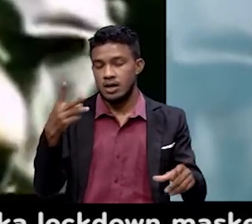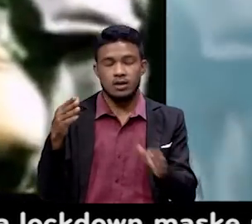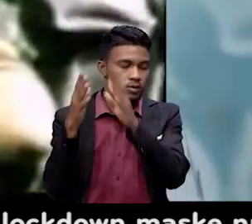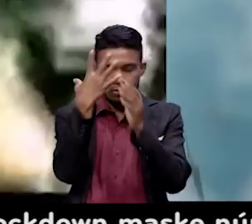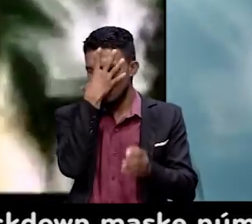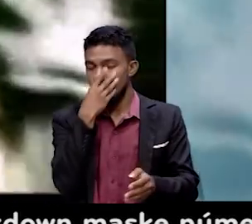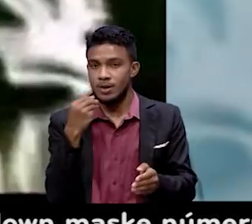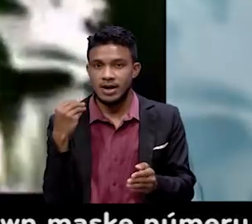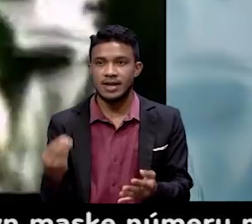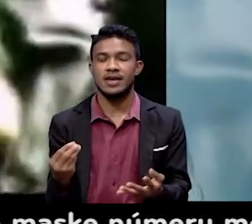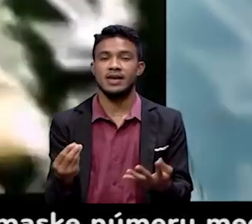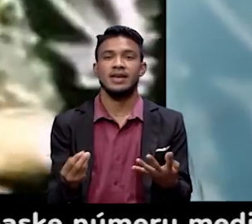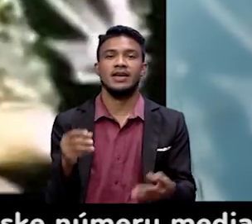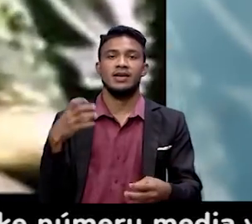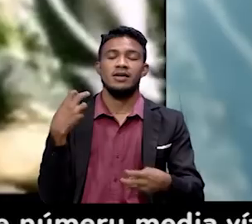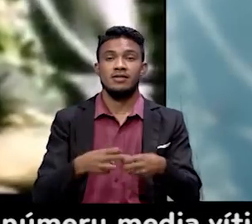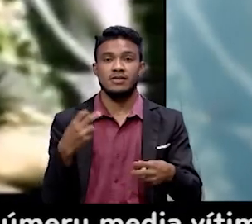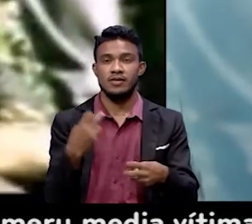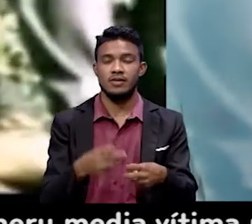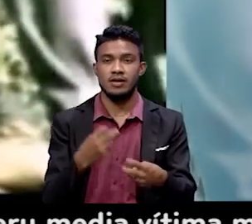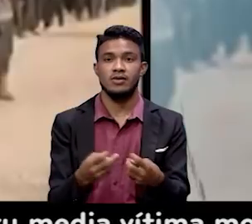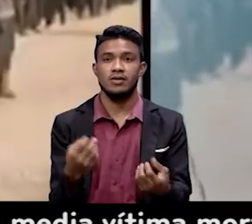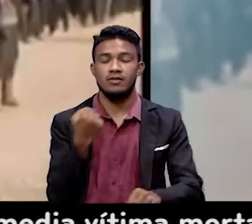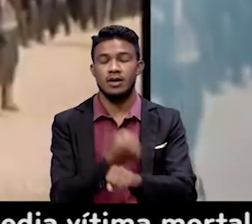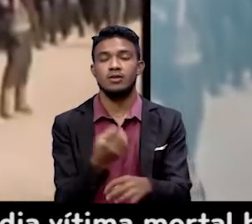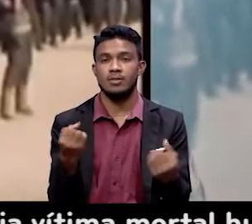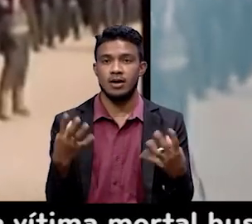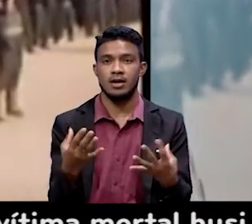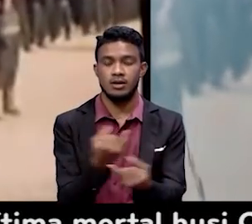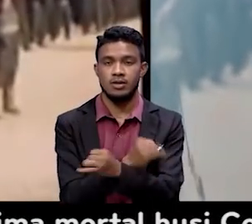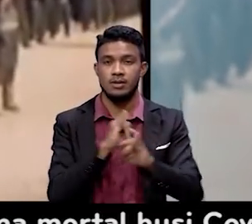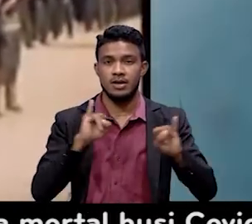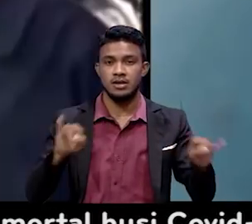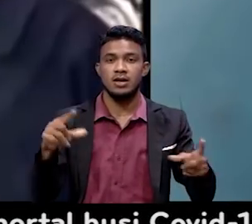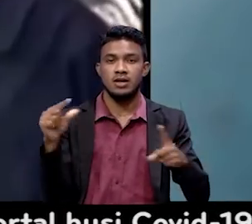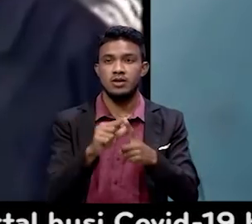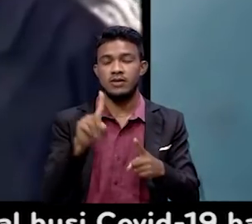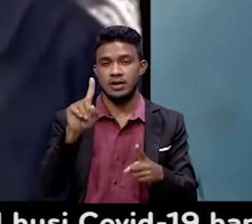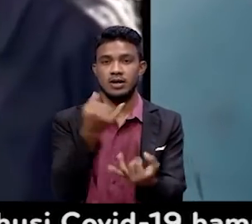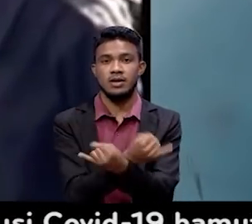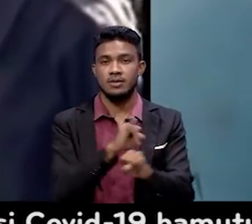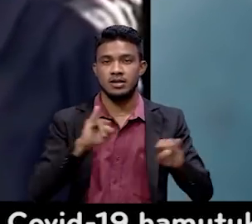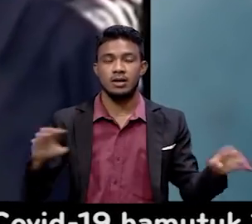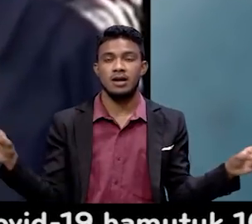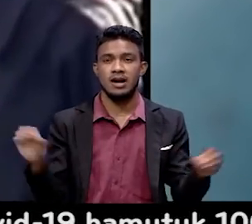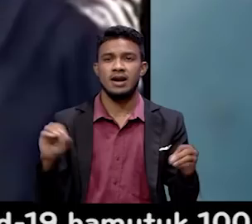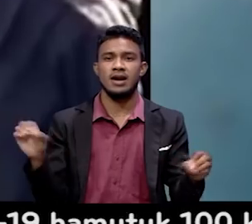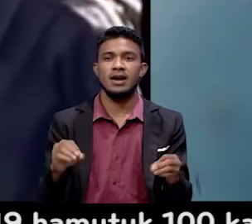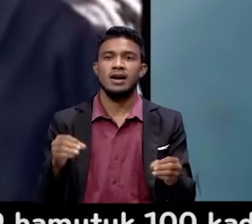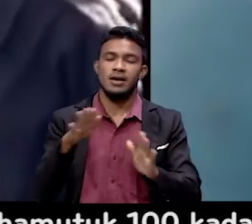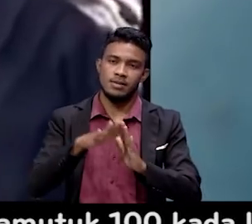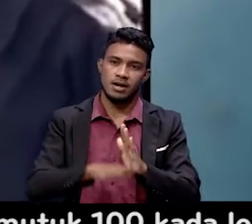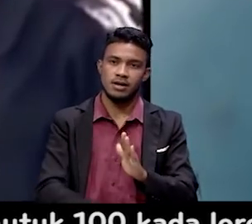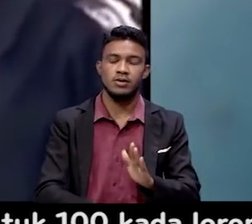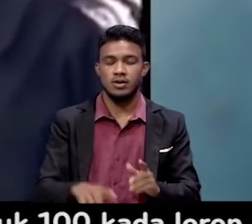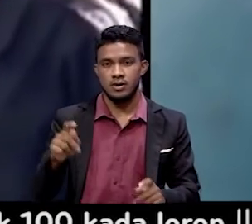kleten ho dutrina mate kamoris ukung rasikang. Mai be lia fuang ukung rasikang ne, la baratu. Timor wang